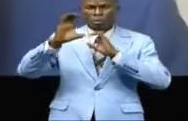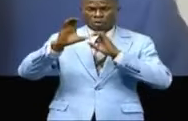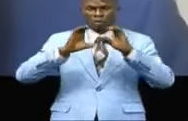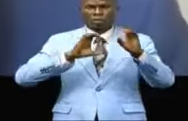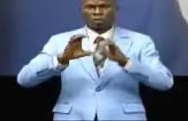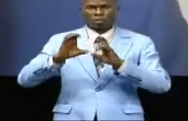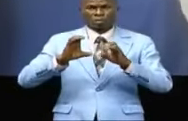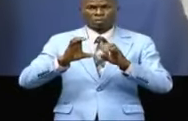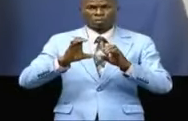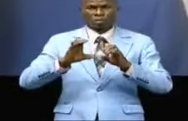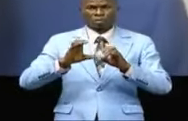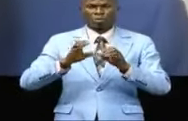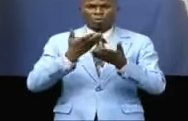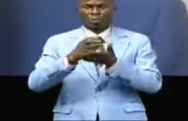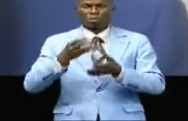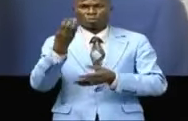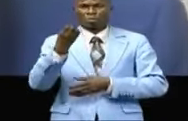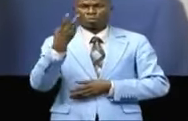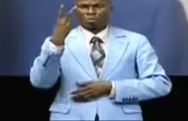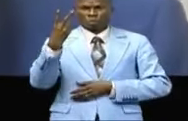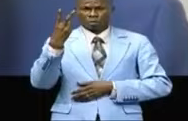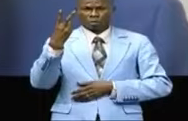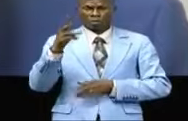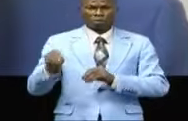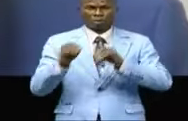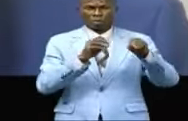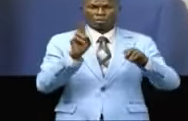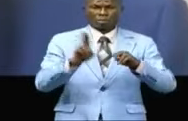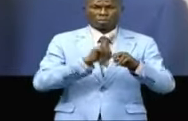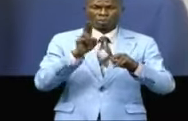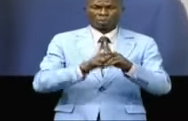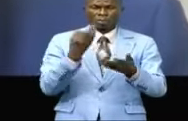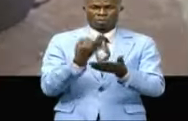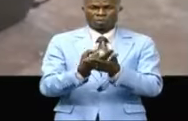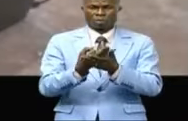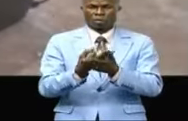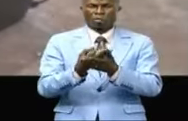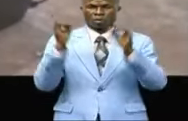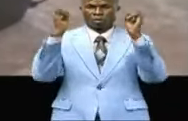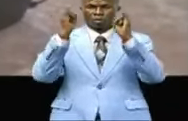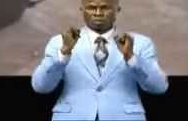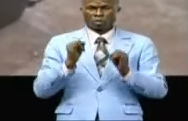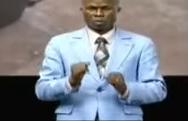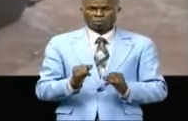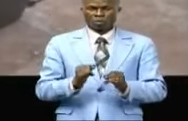communication. Axe 42, tendant à la mise en œuvre du plan national du numérique,